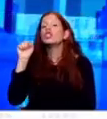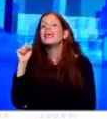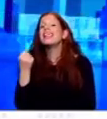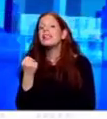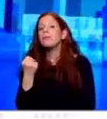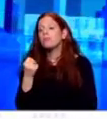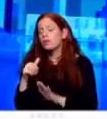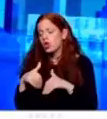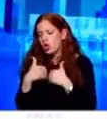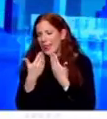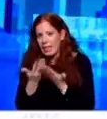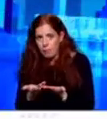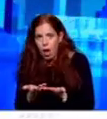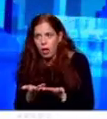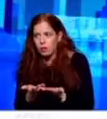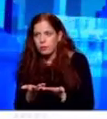שאם נותנים לה